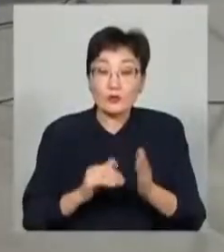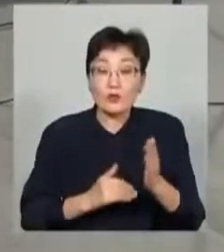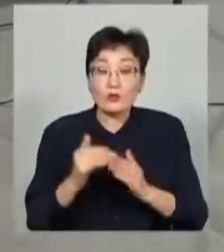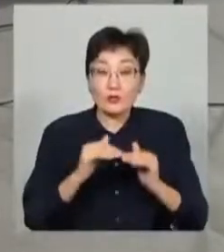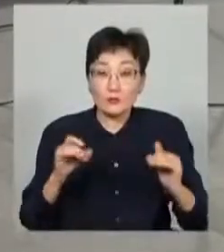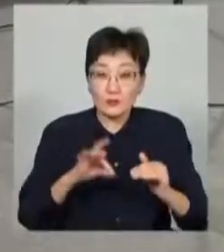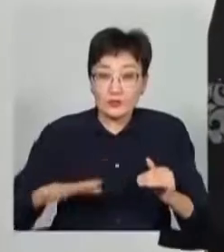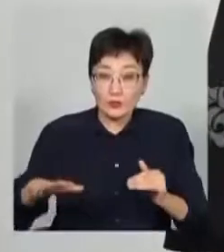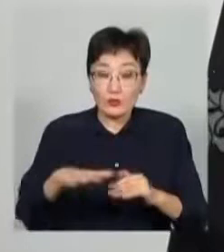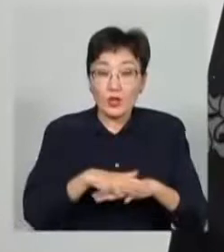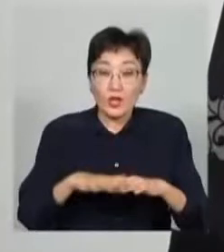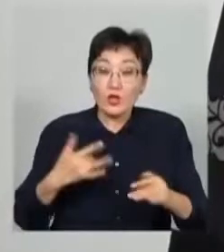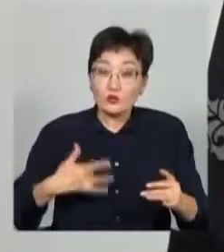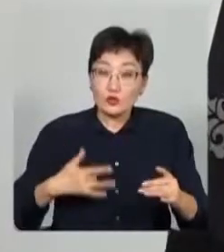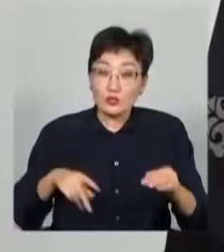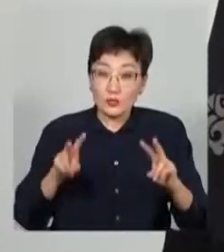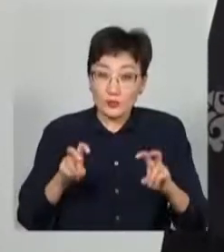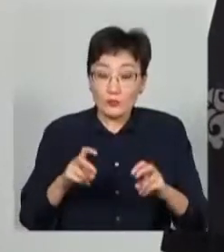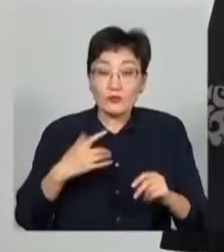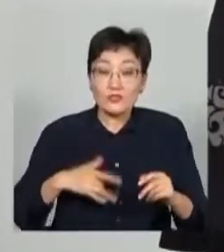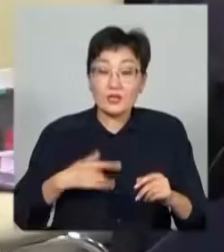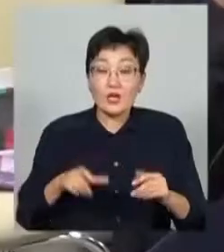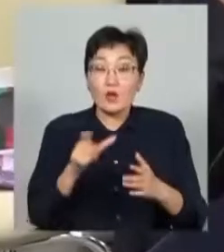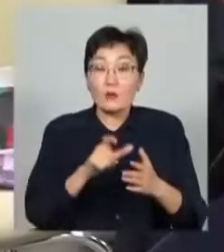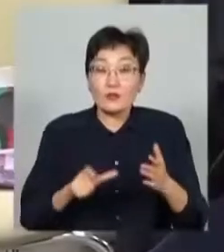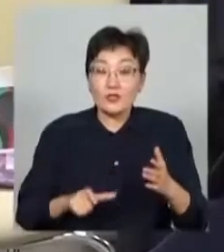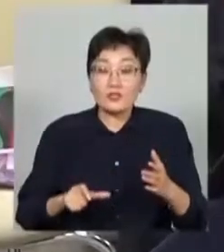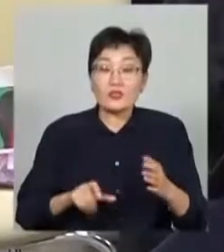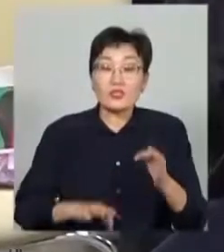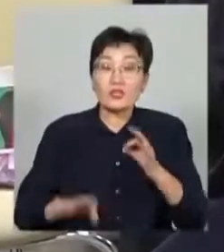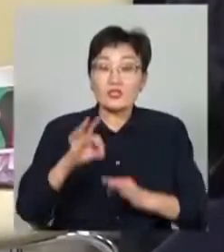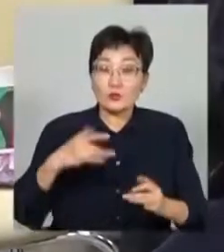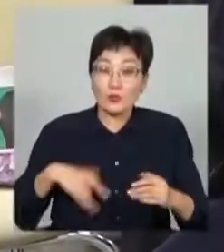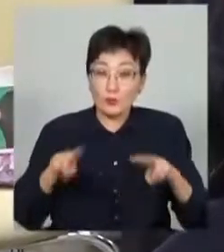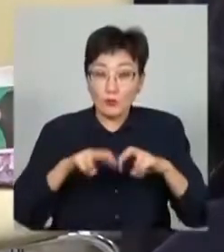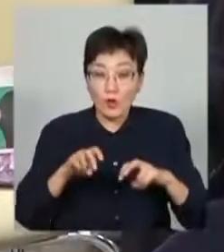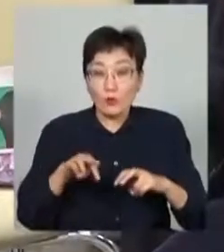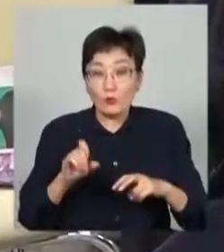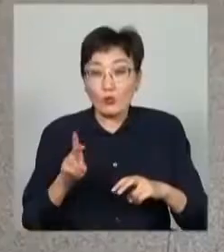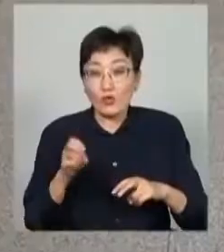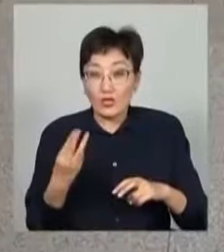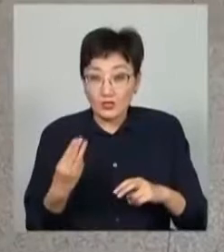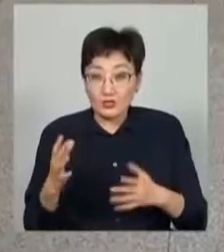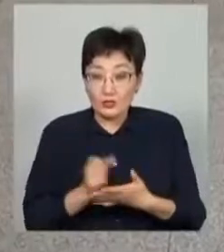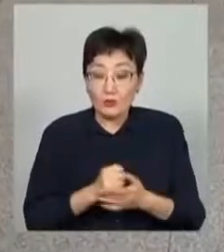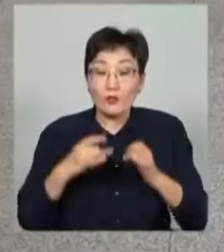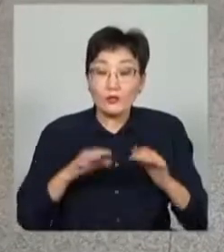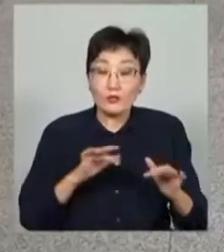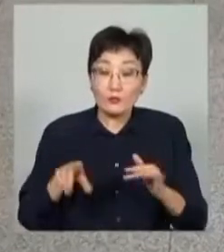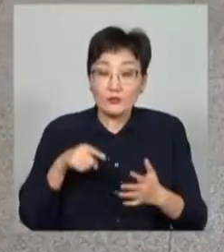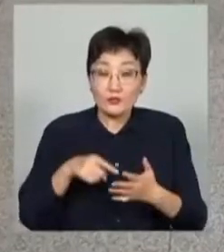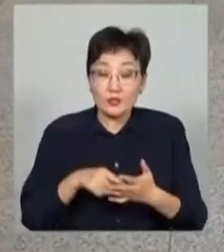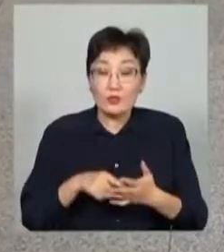жоғарғысы республикалық халық күйшісі атағы. Оны күйші, композитор, шығыс күйлерін зерттеуші Мұқаш Таңғытұлы еленді. Салтанатты шара